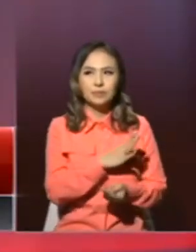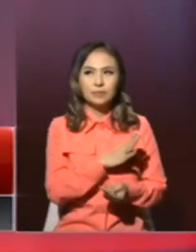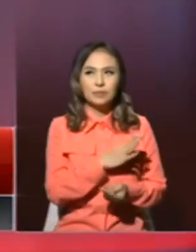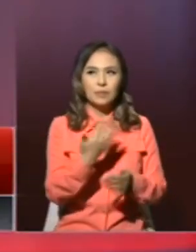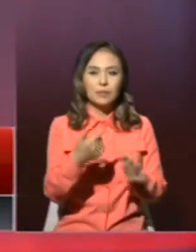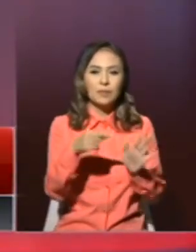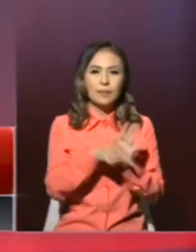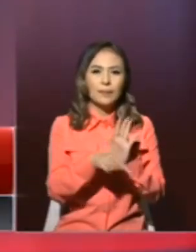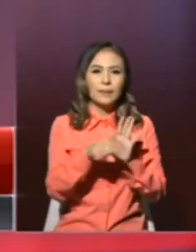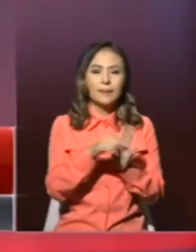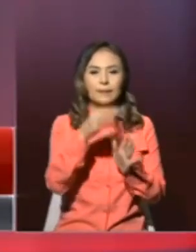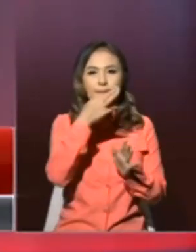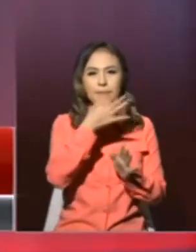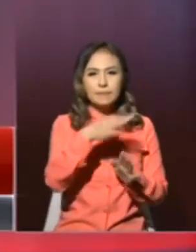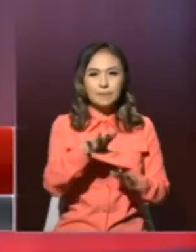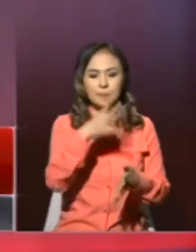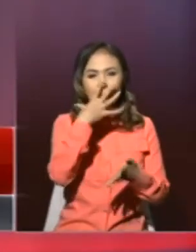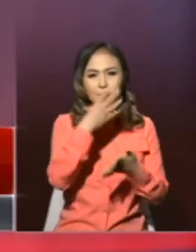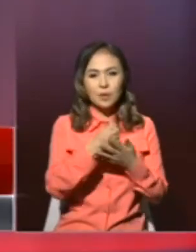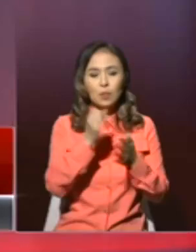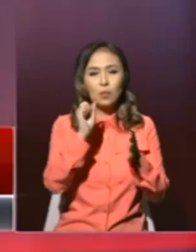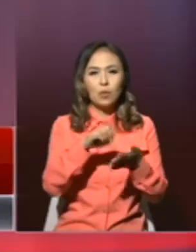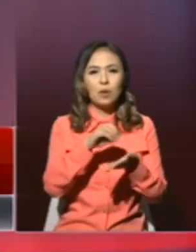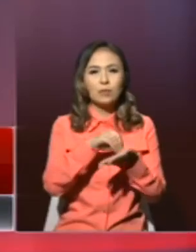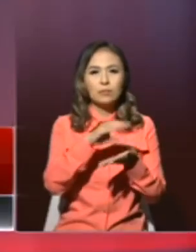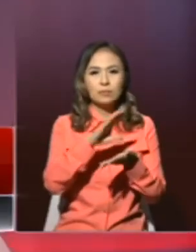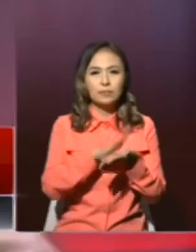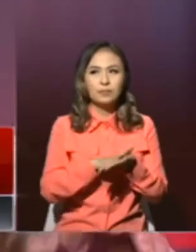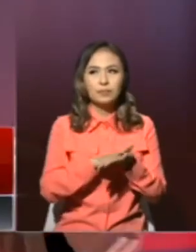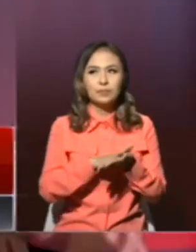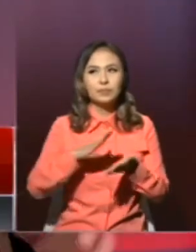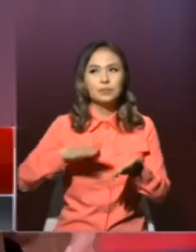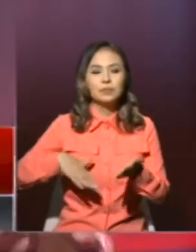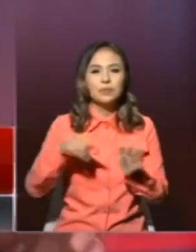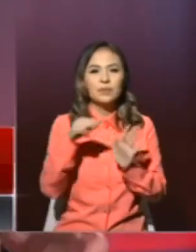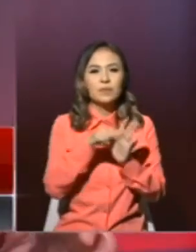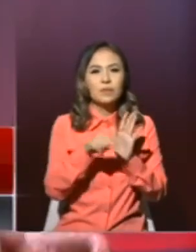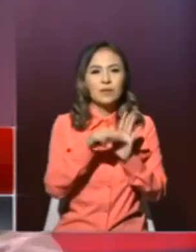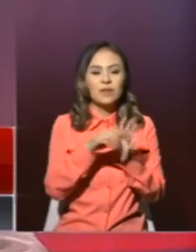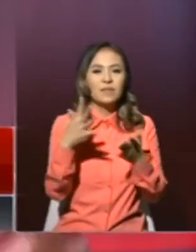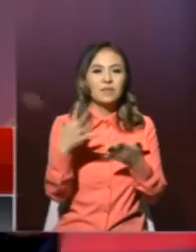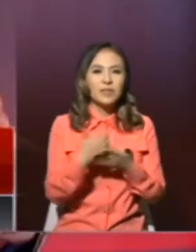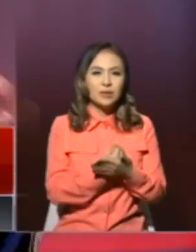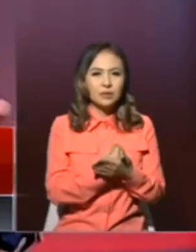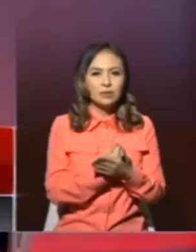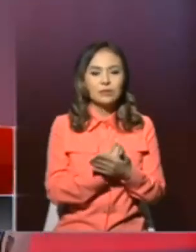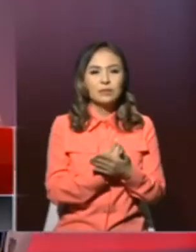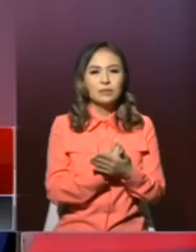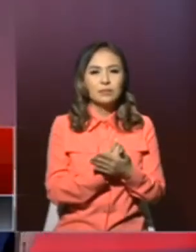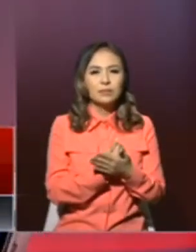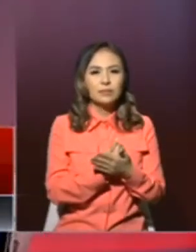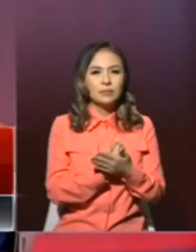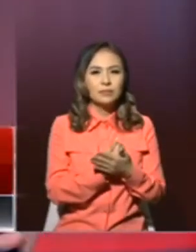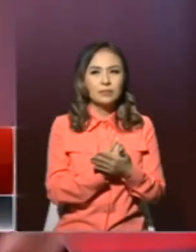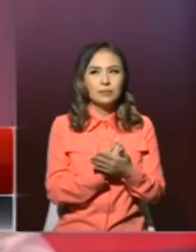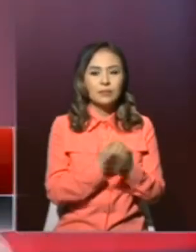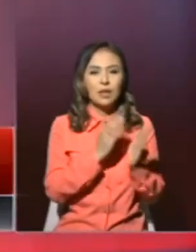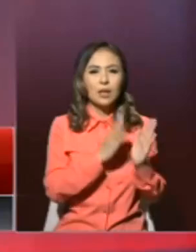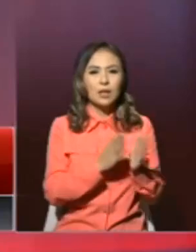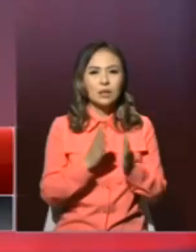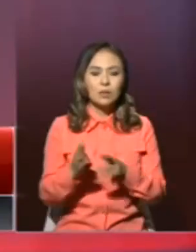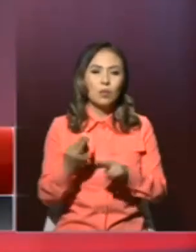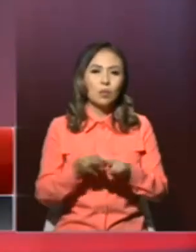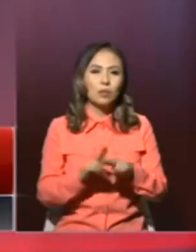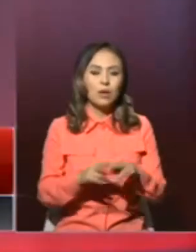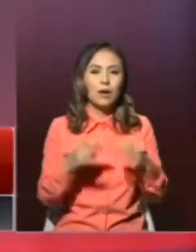Оларда жаңағы кез келген адам өзі қоя алады кез келген жерге. Сосын ішіндегі жаңа выигрыш дейді ғой, ұтысты өзі реттеп отыратын.